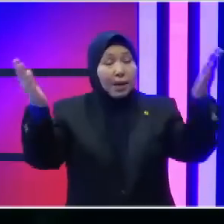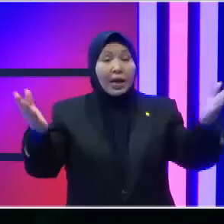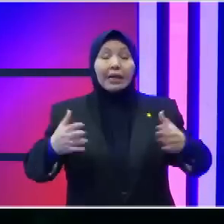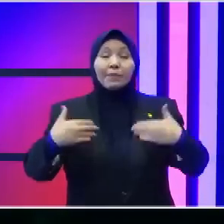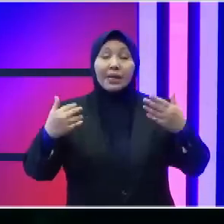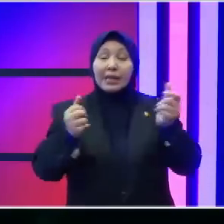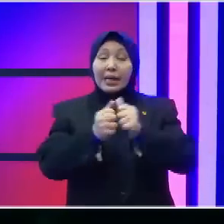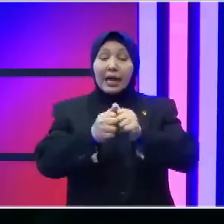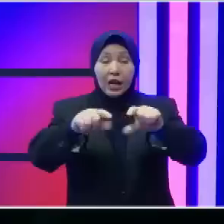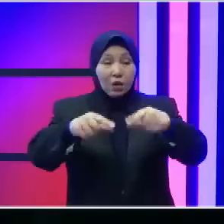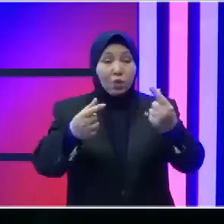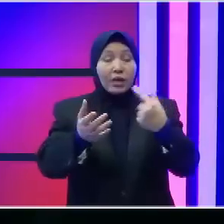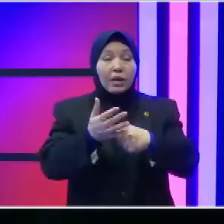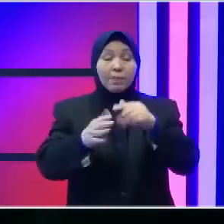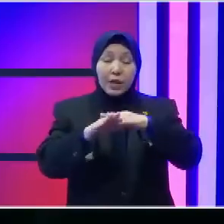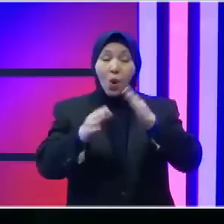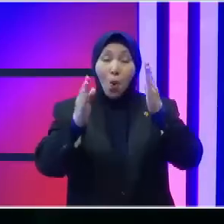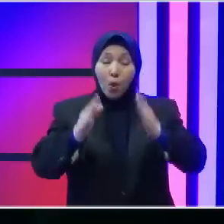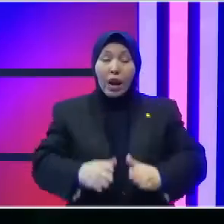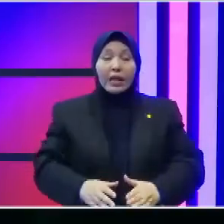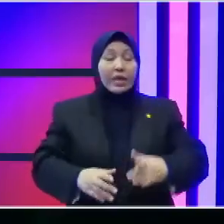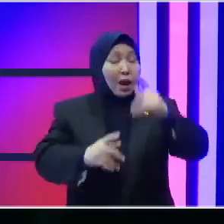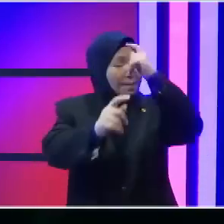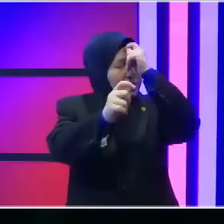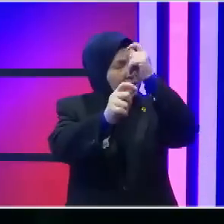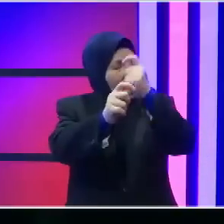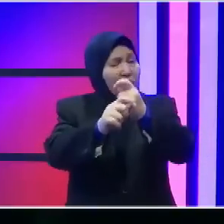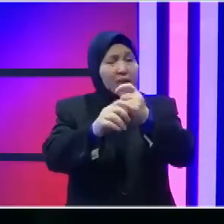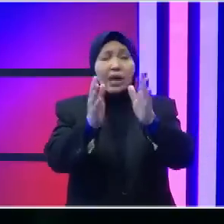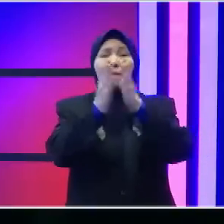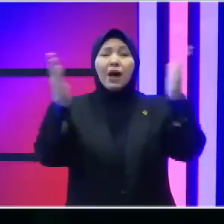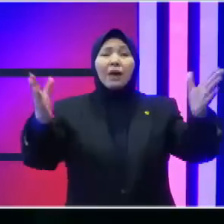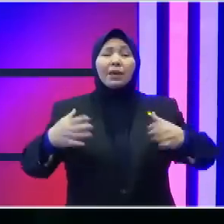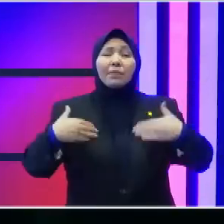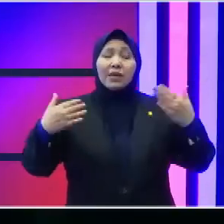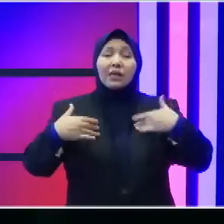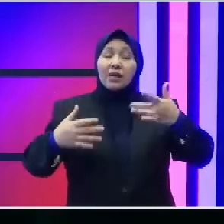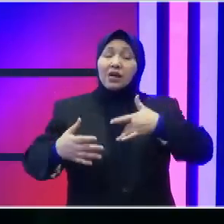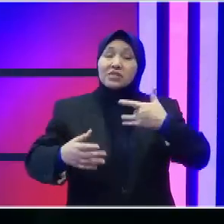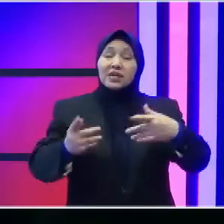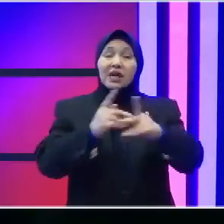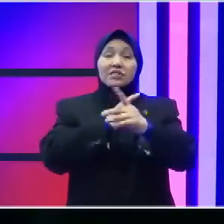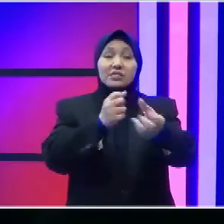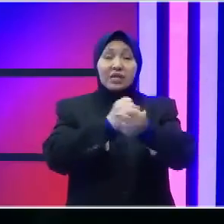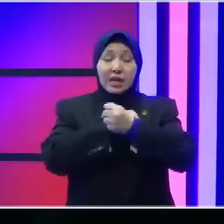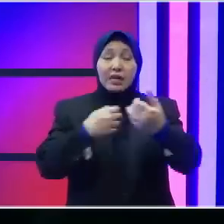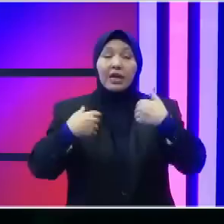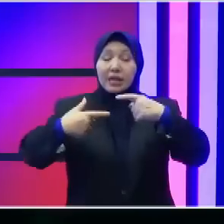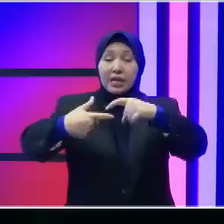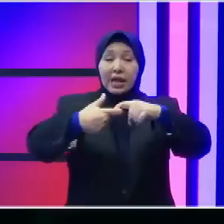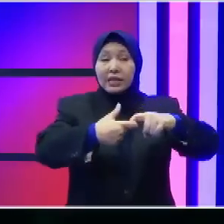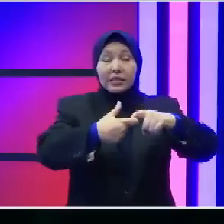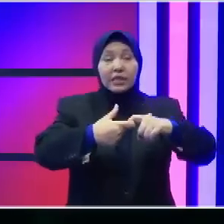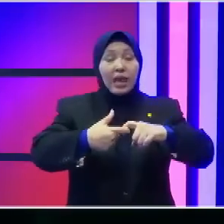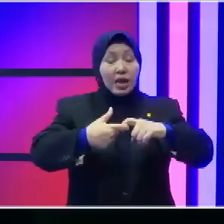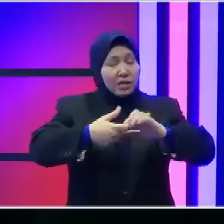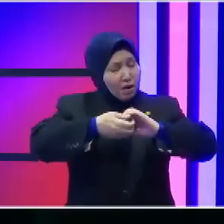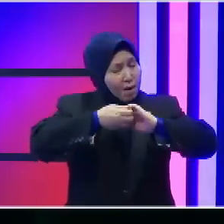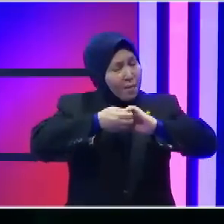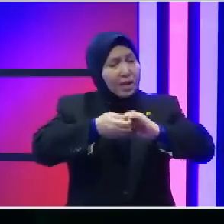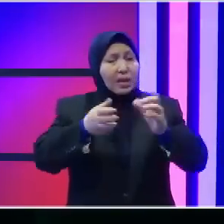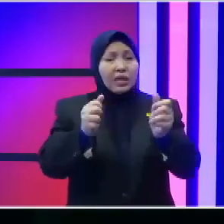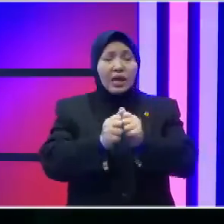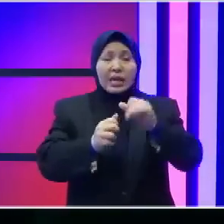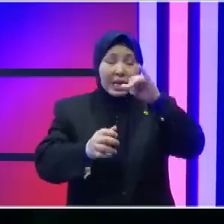dengan Al-Quran ini kepada orang yang bertakwa. Jadi kabar gembira, rasa kasih sayang, dia ada kaitan rapat di antara iman,